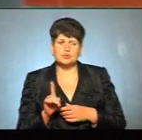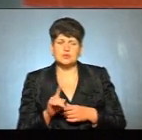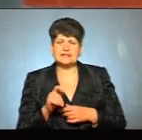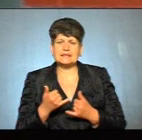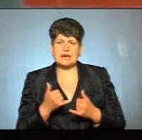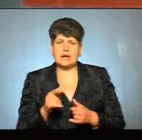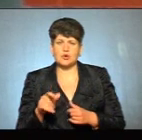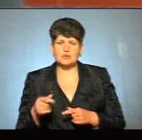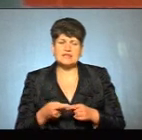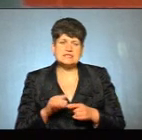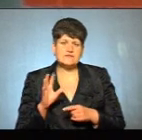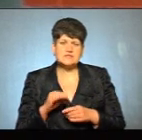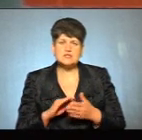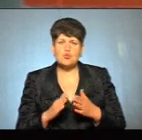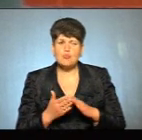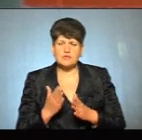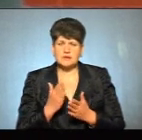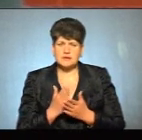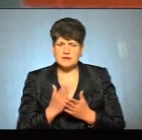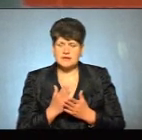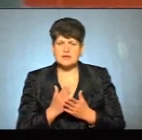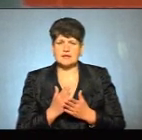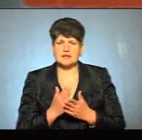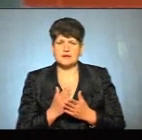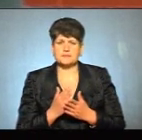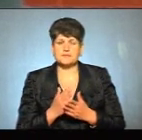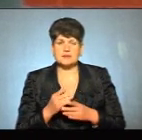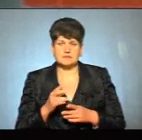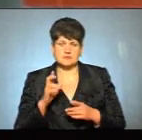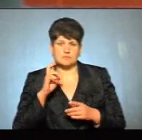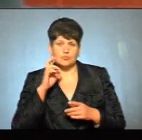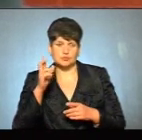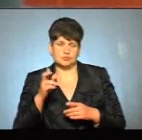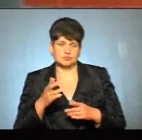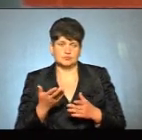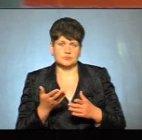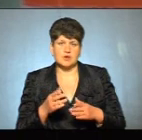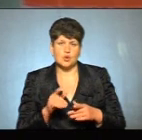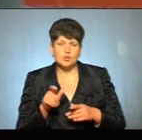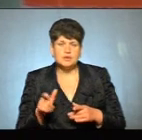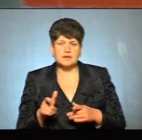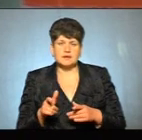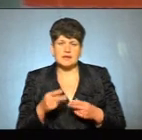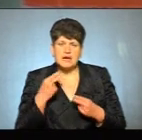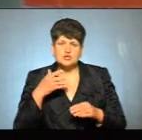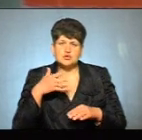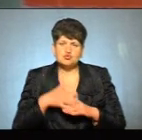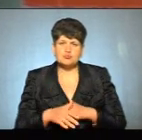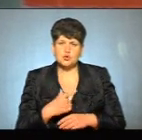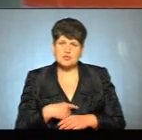людей ці всі умови, які відбуваються, як і все, що відбувається з управлінням Божим, вони будуть на краще. Люди краще зможуть зрозуміти